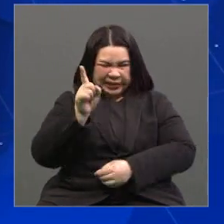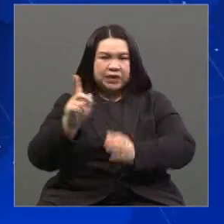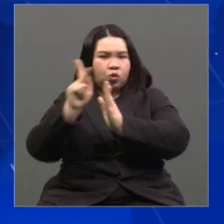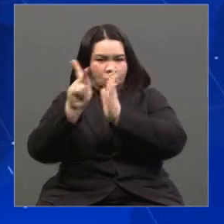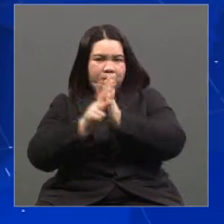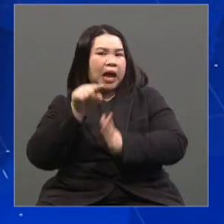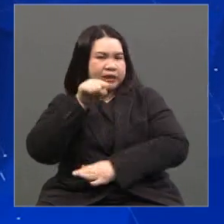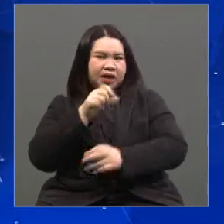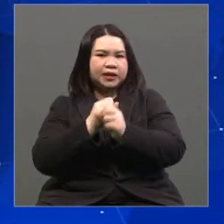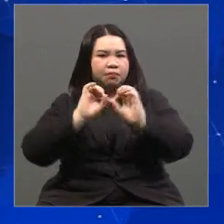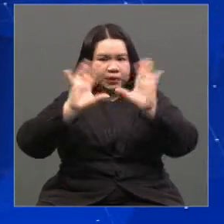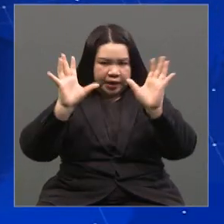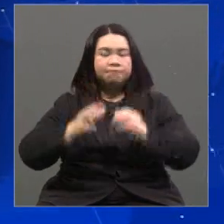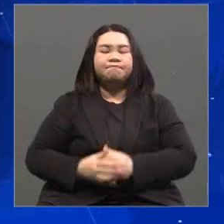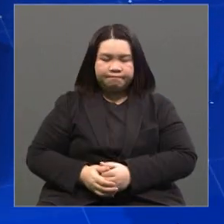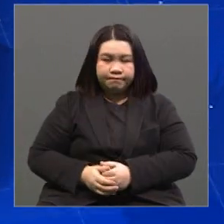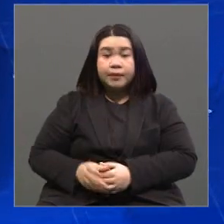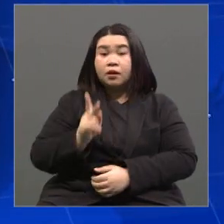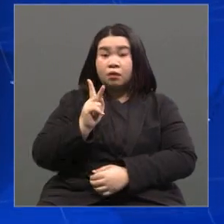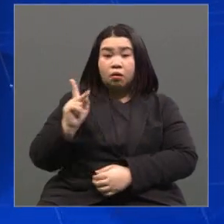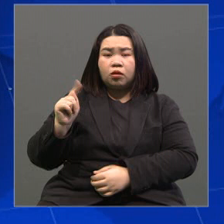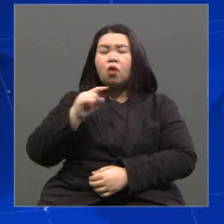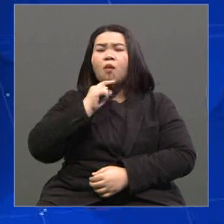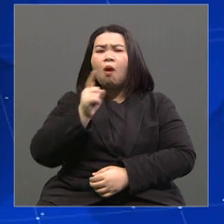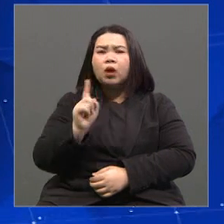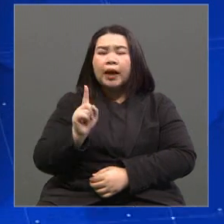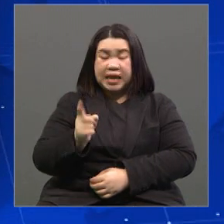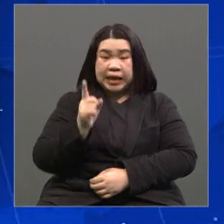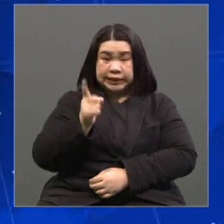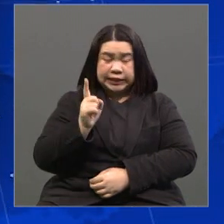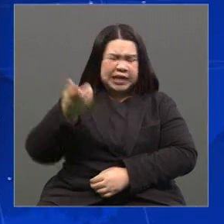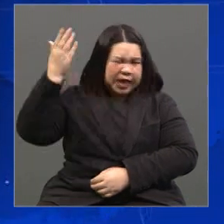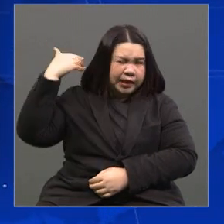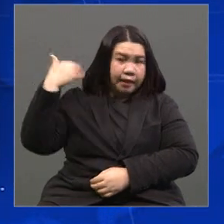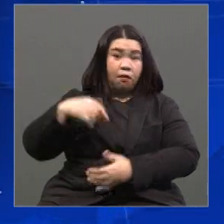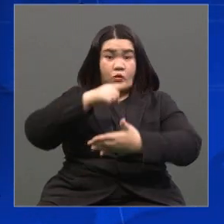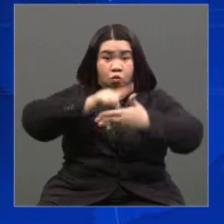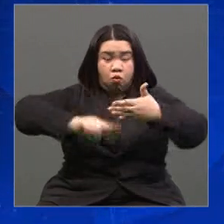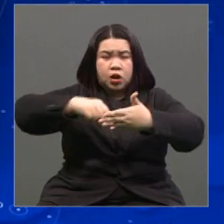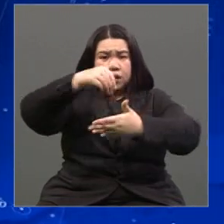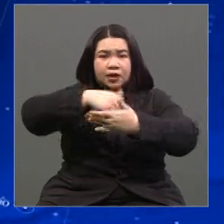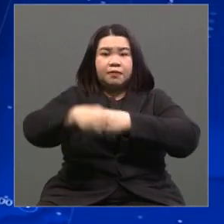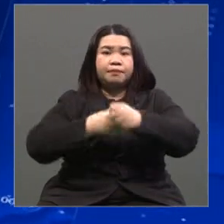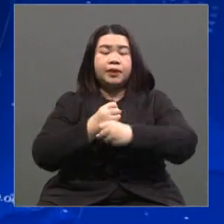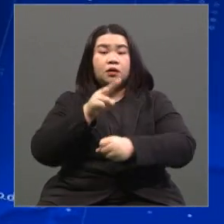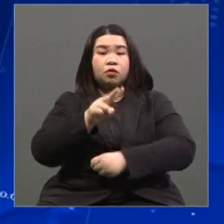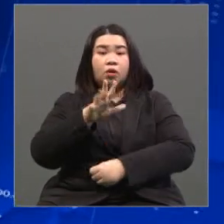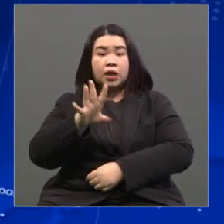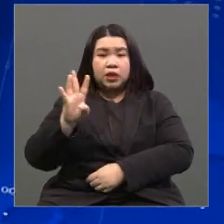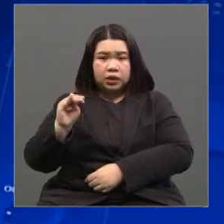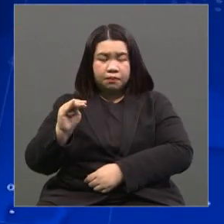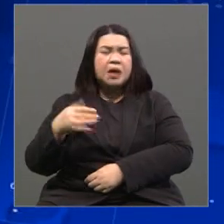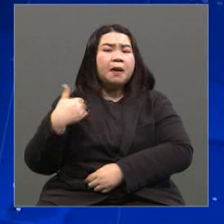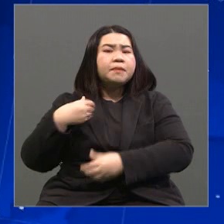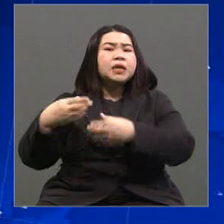ชัดเจนแล้วคุณแสวงบุญมีเนี่ยก็บอกด้วยนะว่าจริงๆแล้วในการเลือกตั้งที่ผ่านๆมาตั้งแต่รัฐธรรมนูญ 40เป็นต้นมาที่มีสสบัญชี